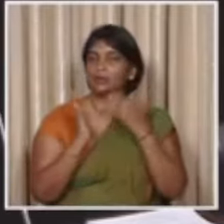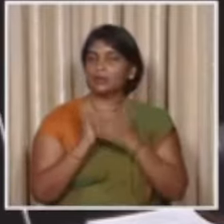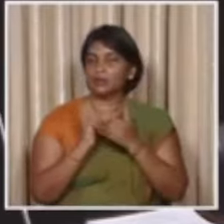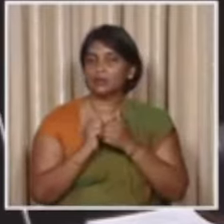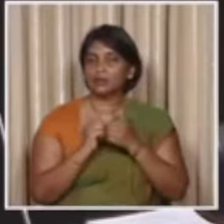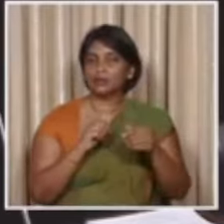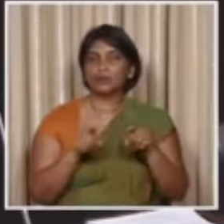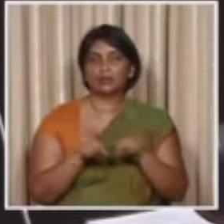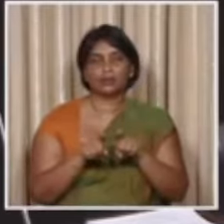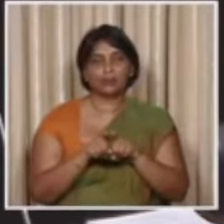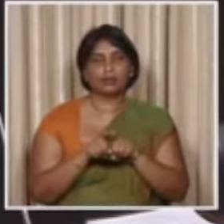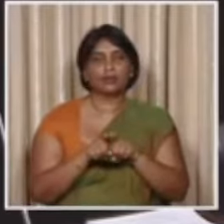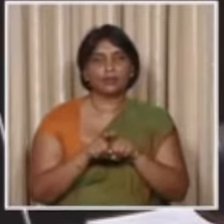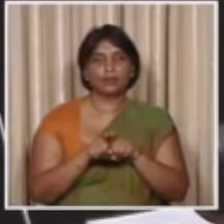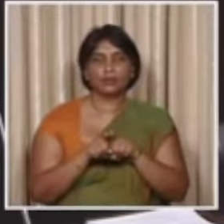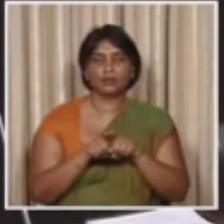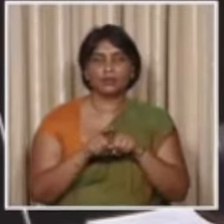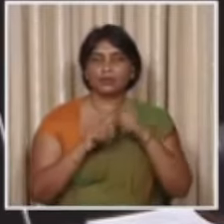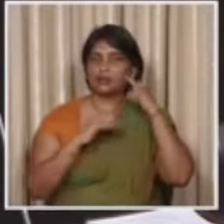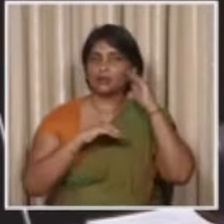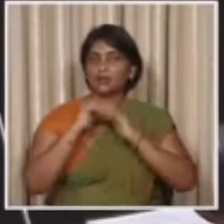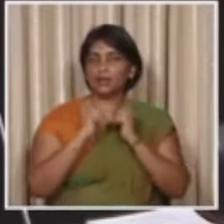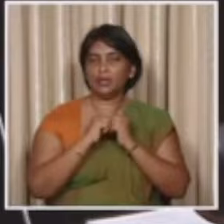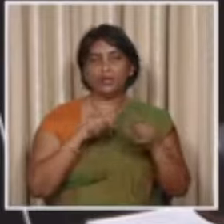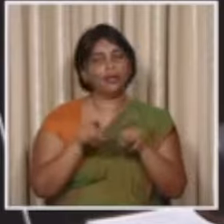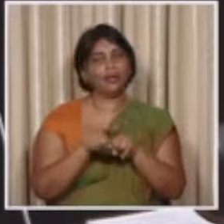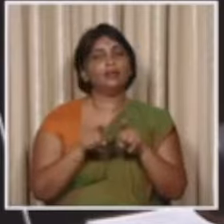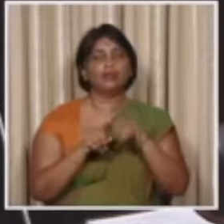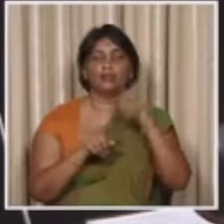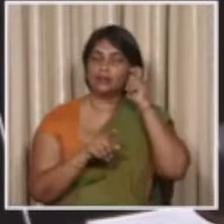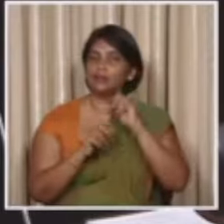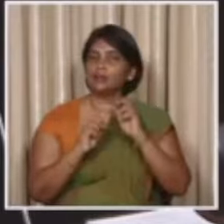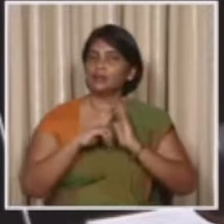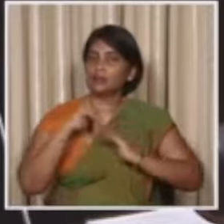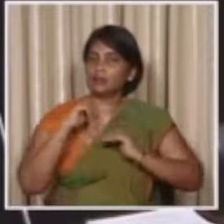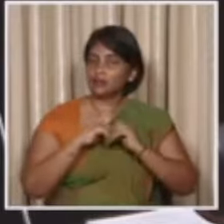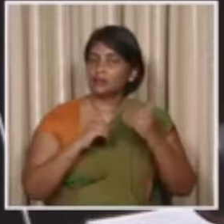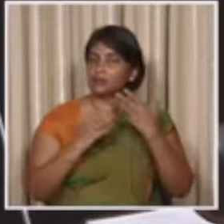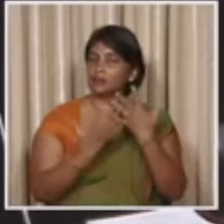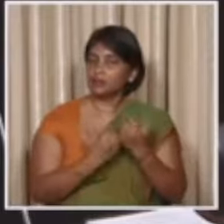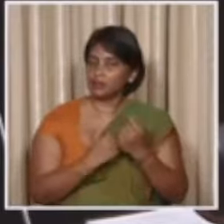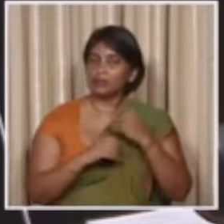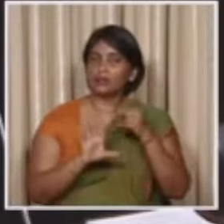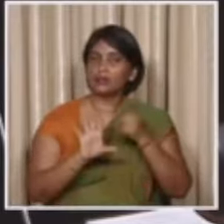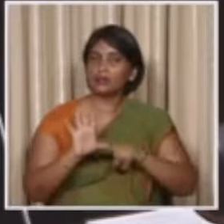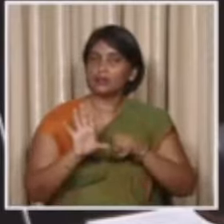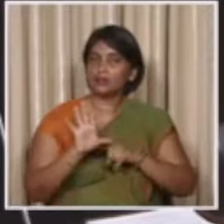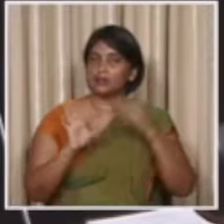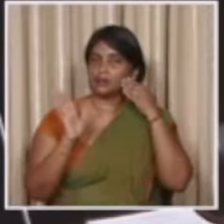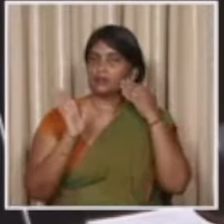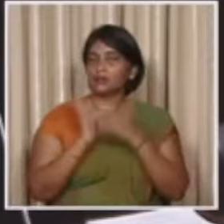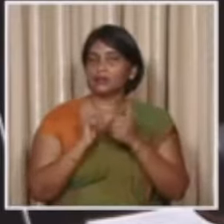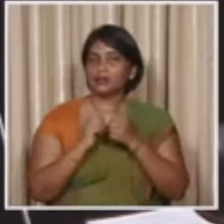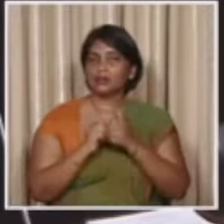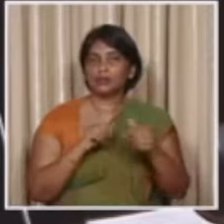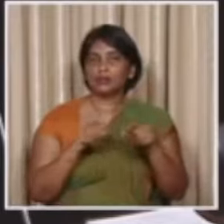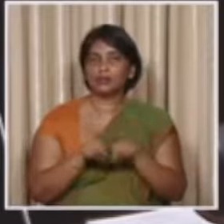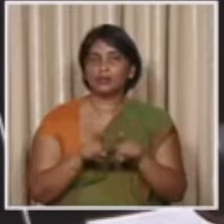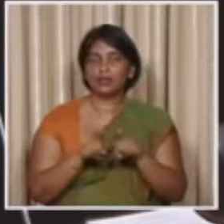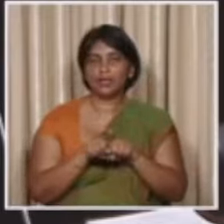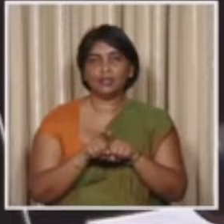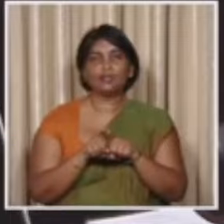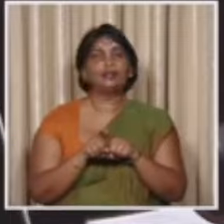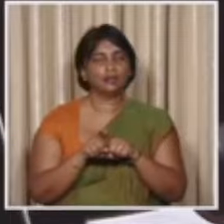ආවා. ඒ වගේම ත්‍රස්තවාදී ක්‍රියාවක් සිදු කිරීම සඳහා අවශ්‍ය කරන පුහුණුව, අව්‍යාහුද එක්රැස් කිරීම